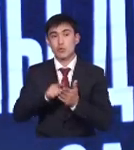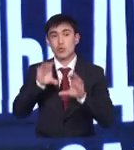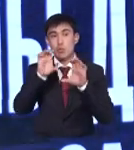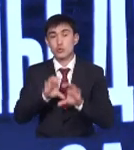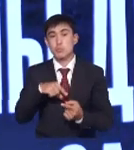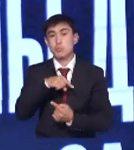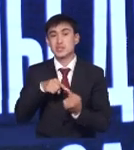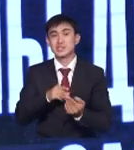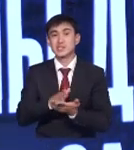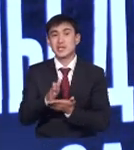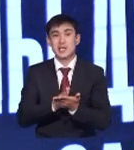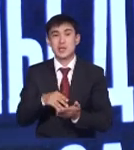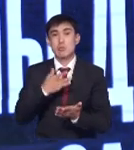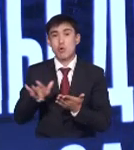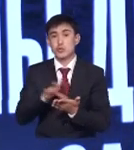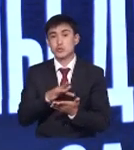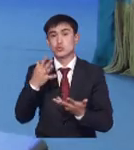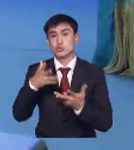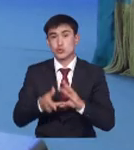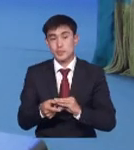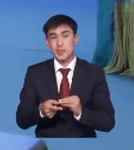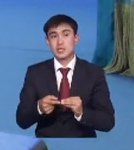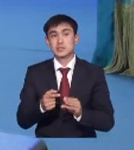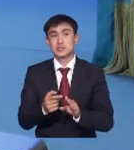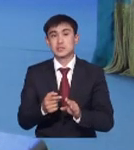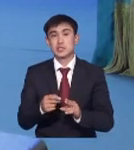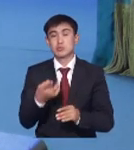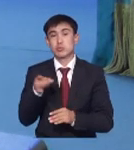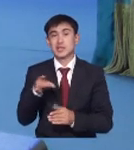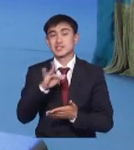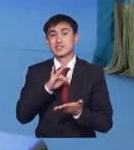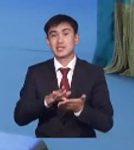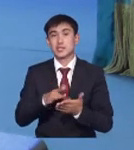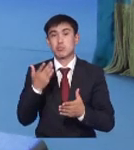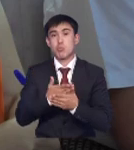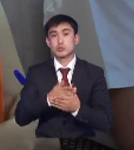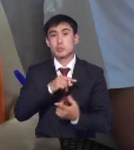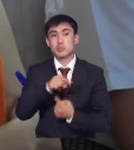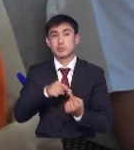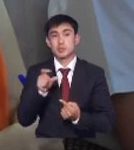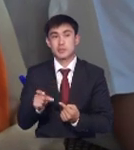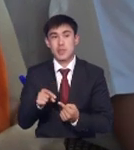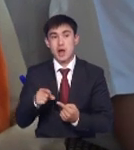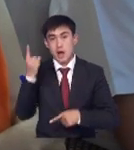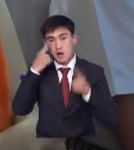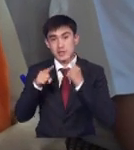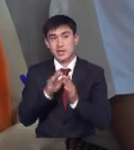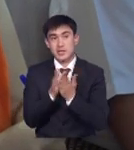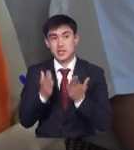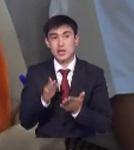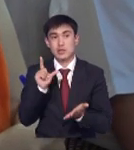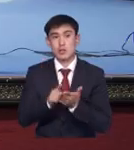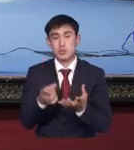кодексу бизнес стратегиям и бухгалтерскому учту соучредитель республиканского центра помощи предпринимателям и автор серии книг о